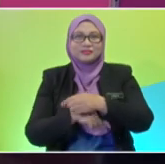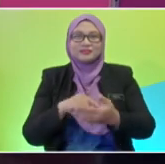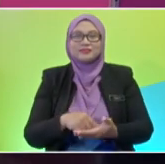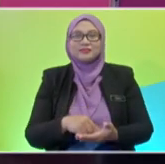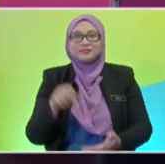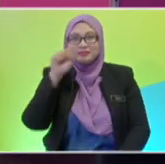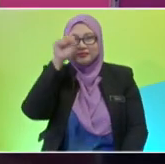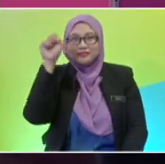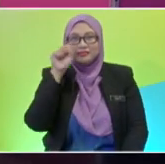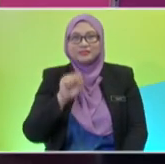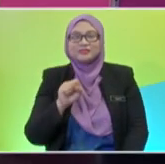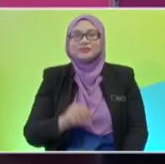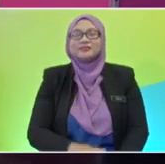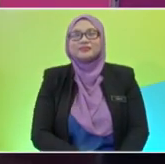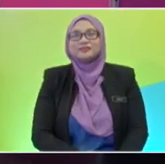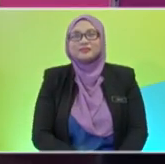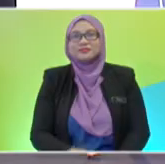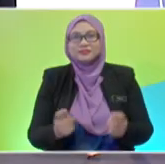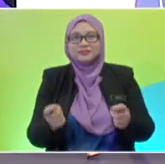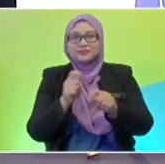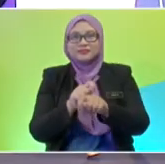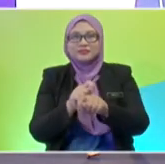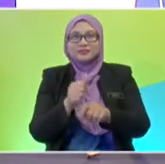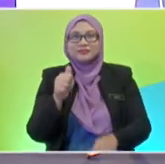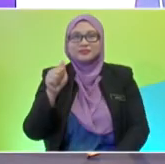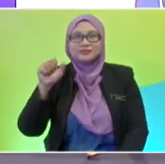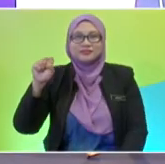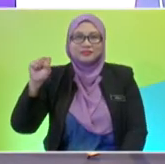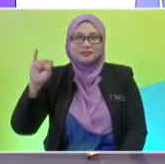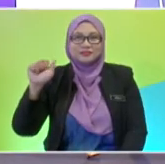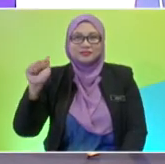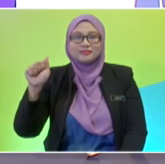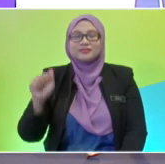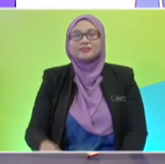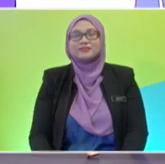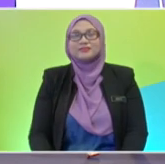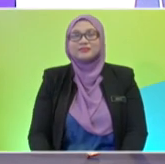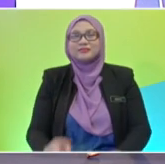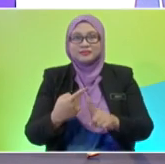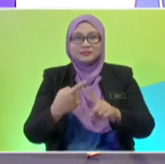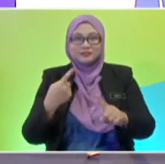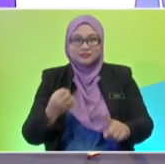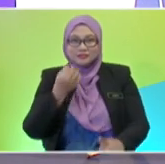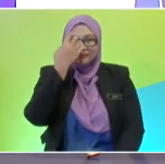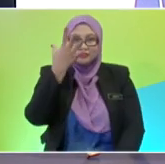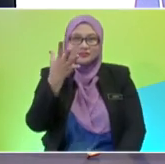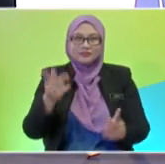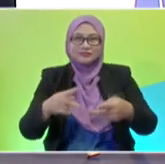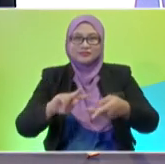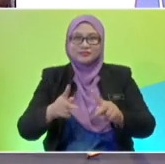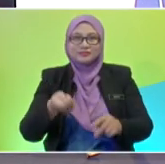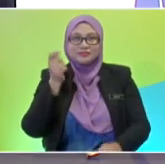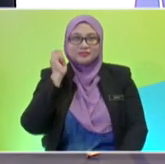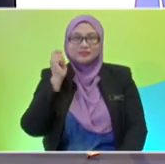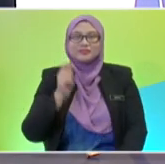pertama menawan Asia baik berpadukan soal yang tadi Eh bukan maklumat pada kotak-kotak tadi